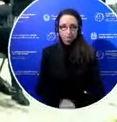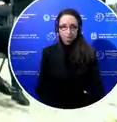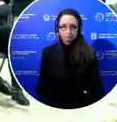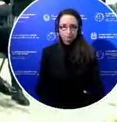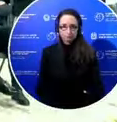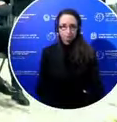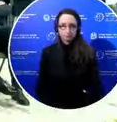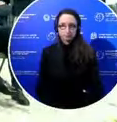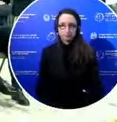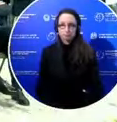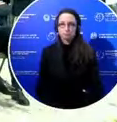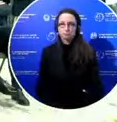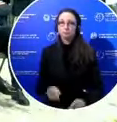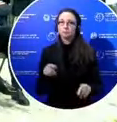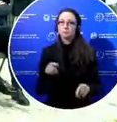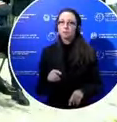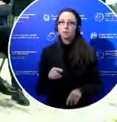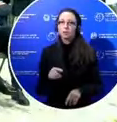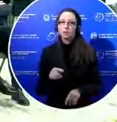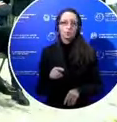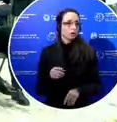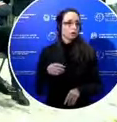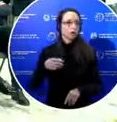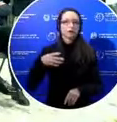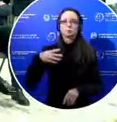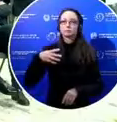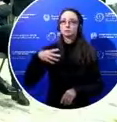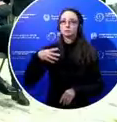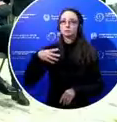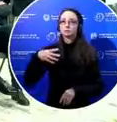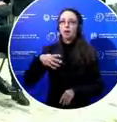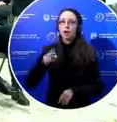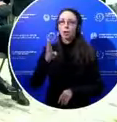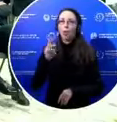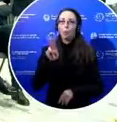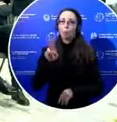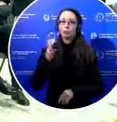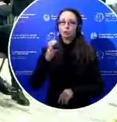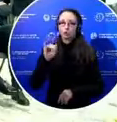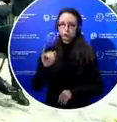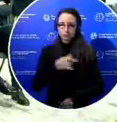Prende ora la parola Marco Bucci, sindaco di Genova.